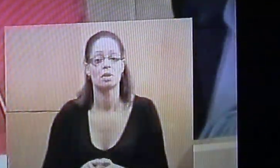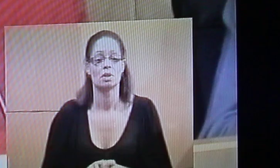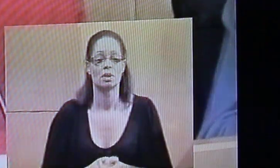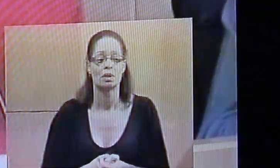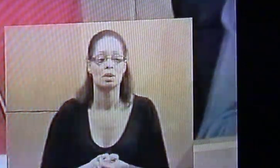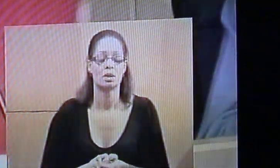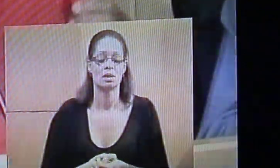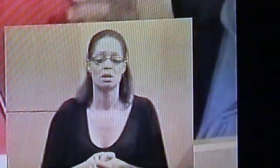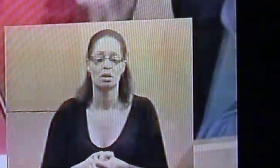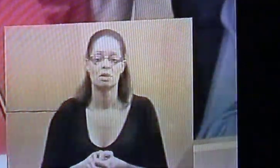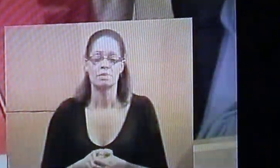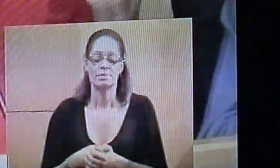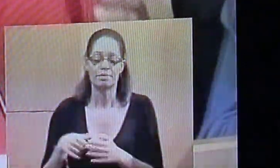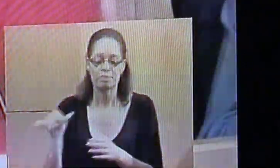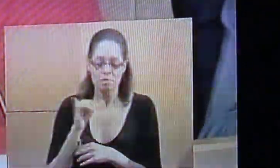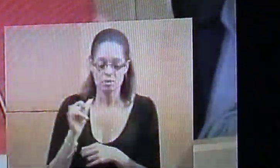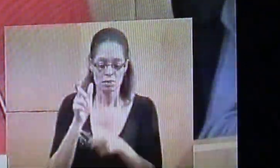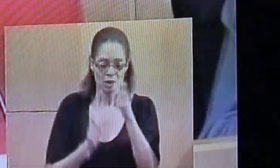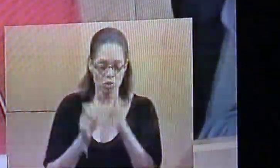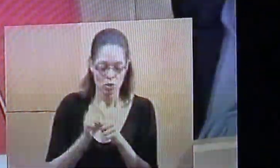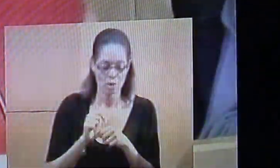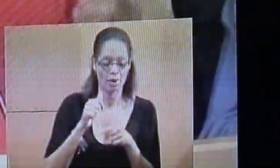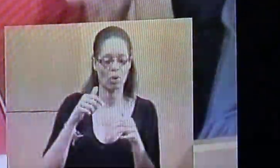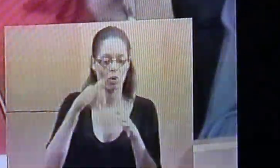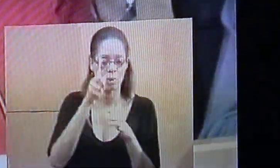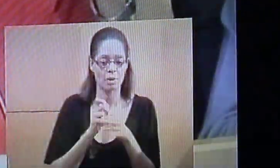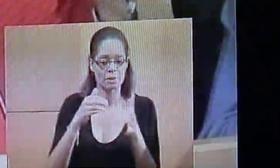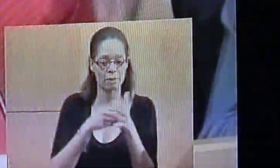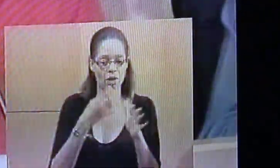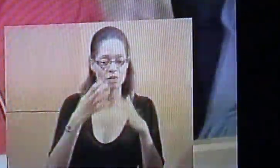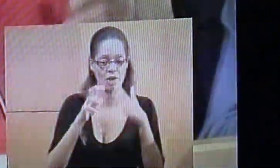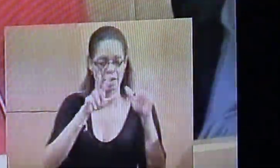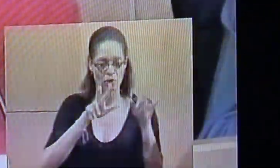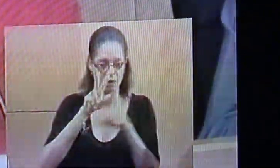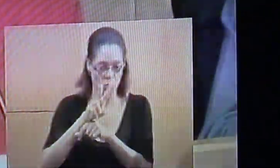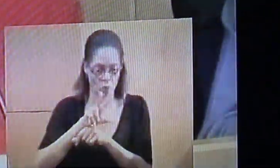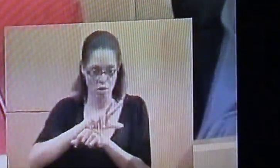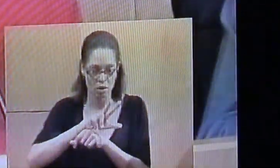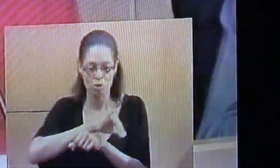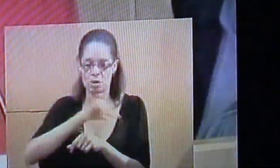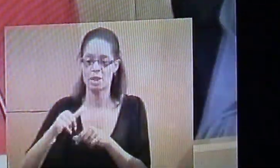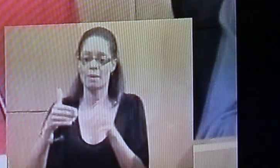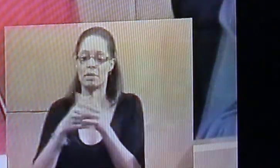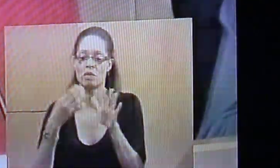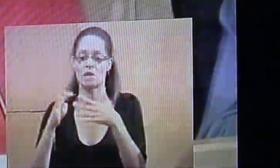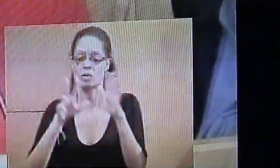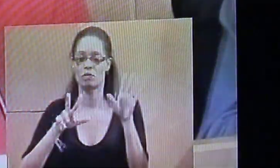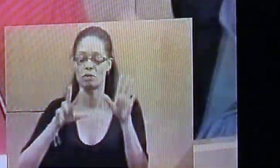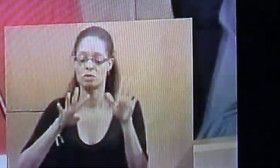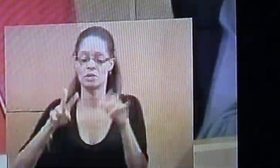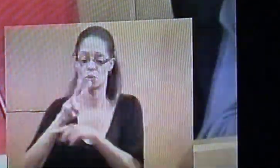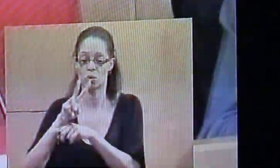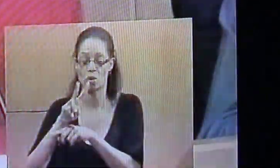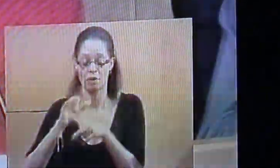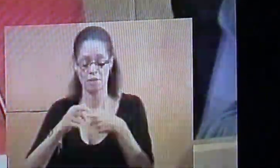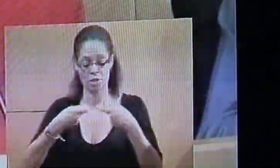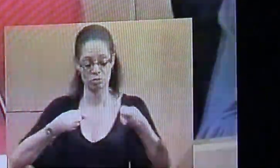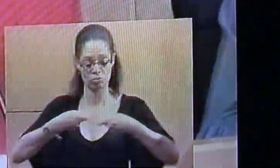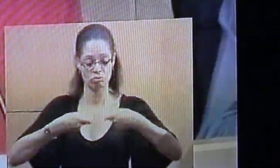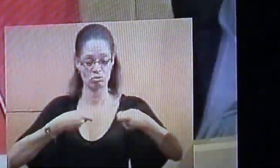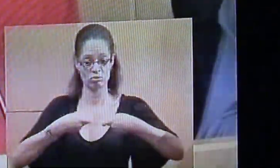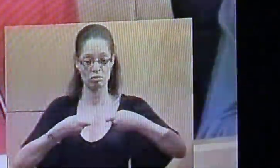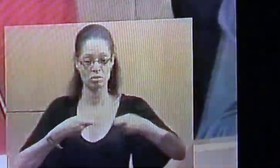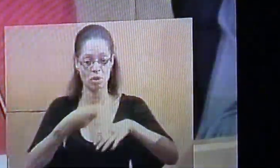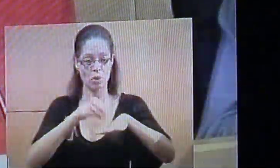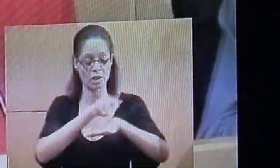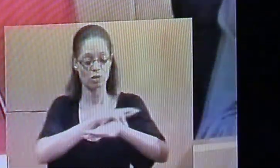ceux qui de 1983 à 1992 ont dirigé cette région